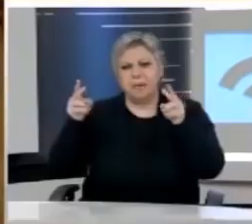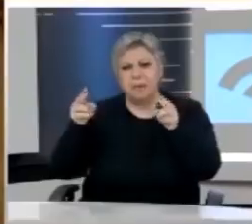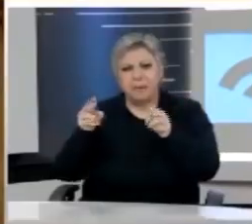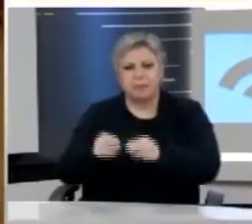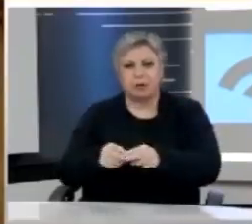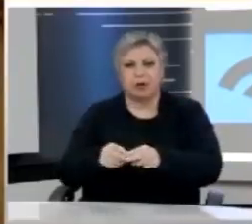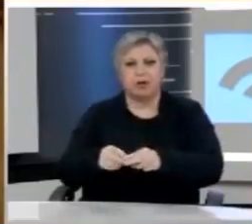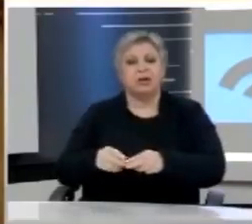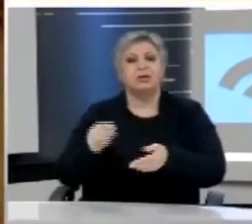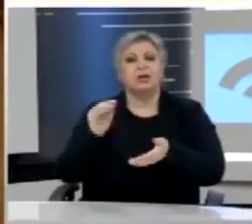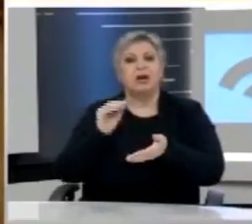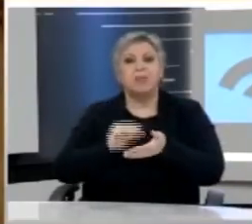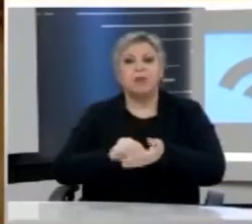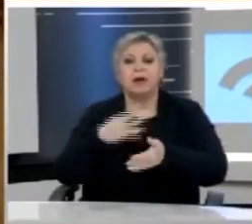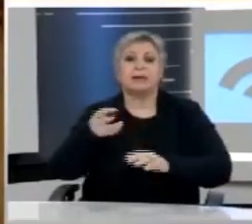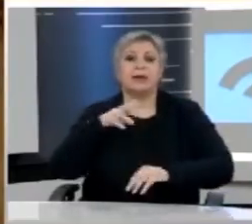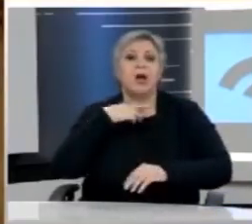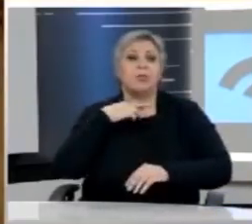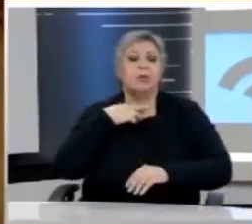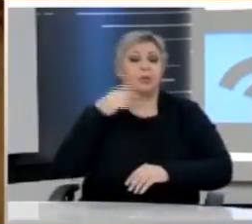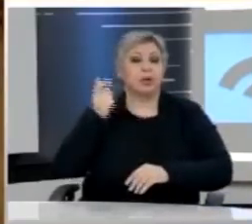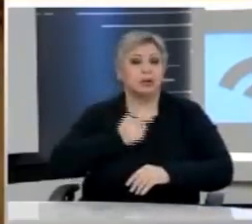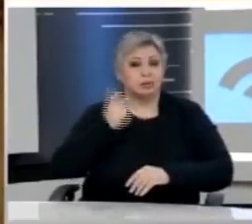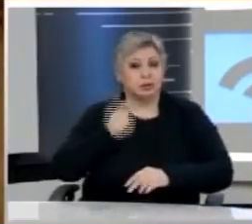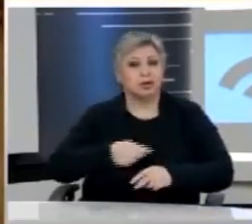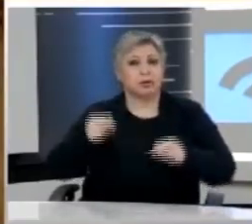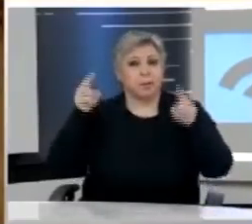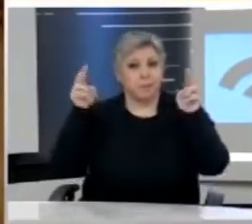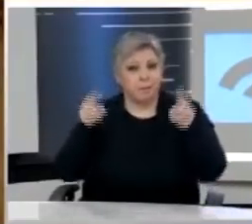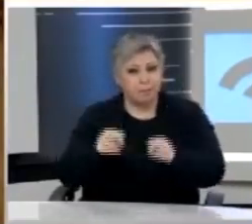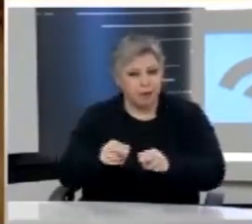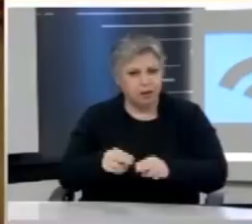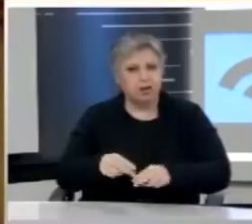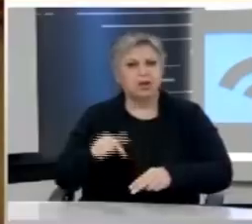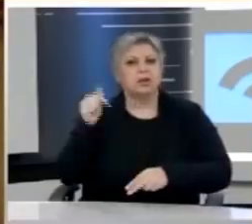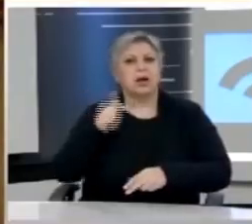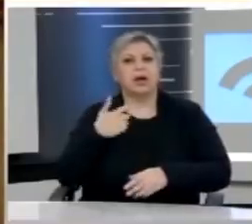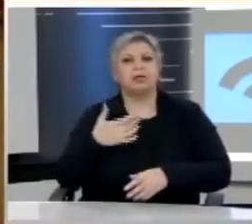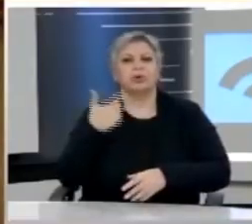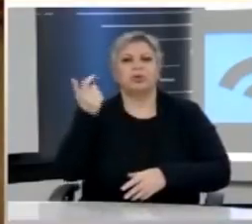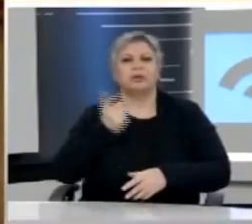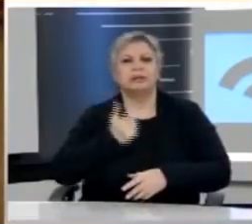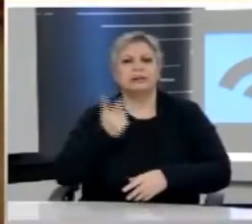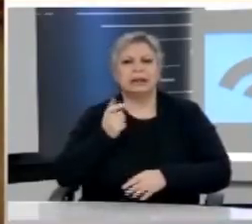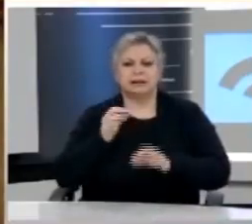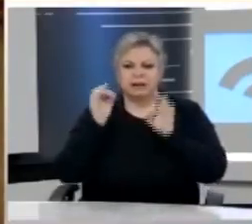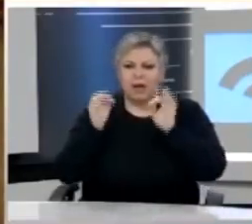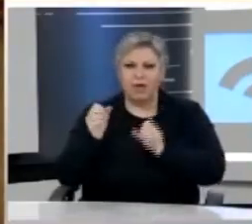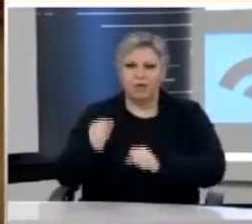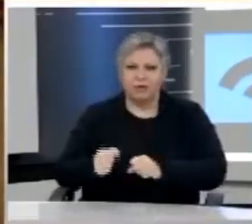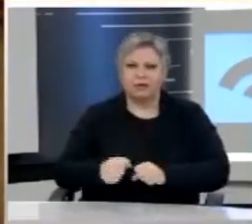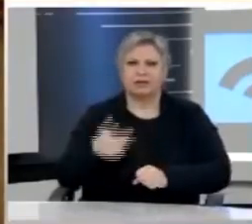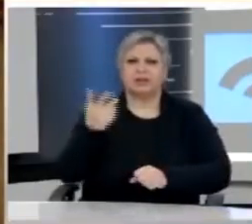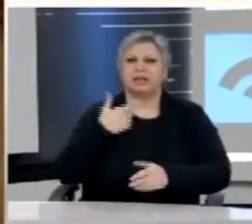εκατοντάδες εκατομμύρια ευρώ τις επικουρικές συντάξεις, μειώσατε δραστικά τις κύριες, κατακρεουγήσατε τα